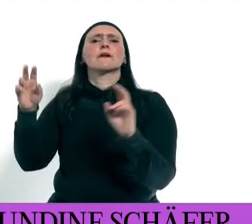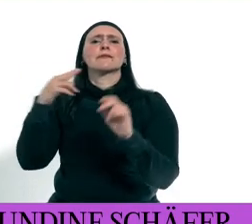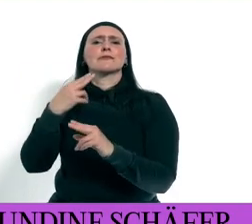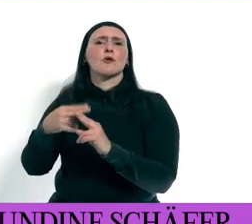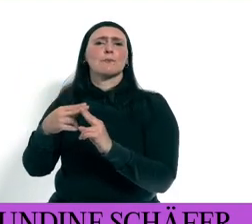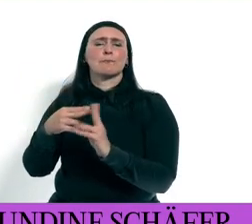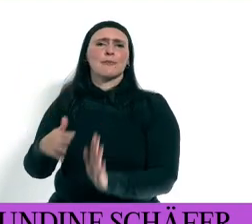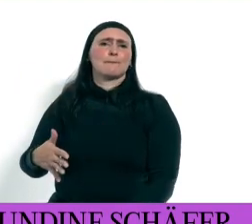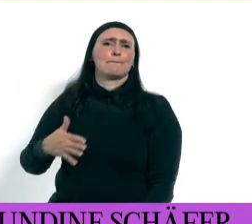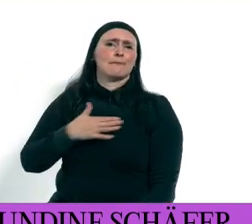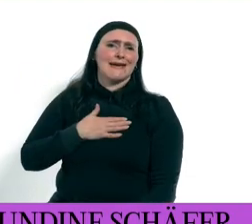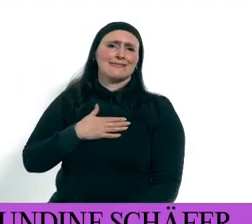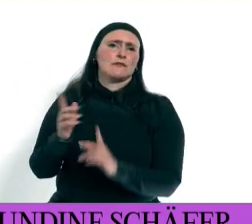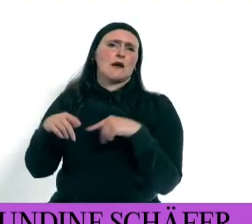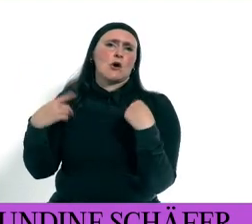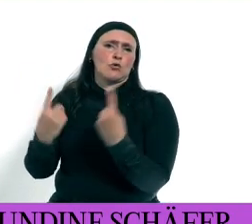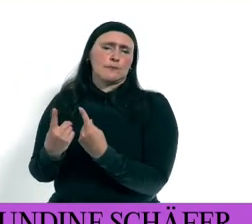Welt.